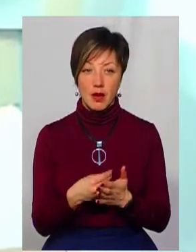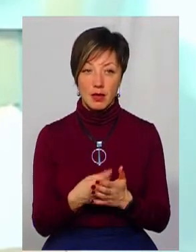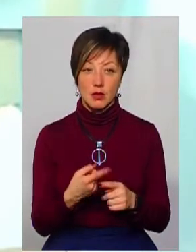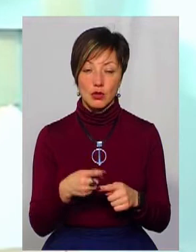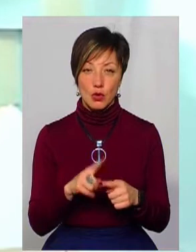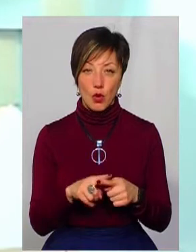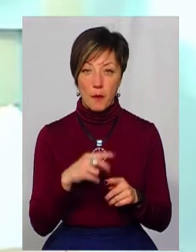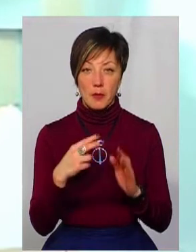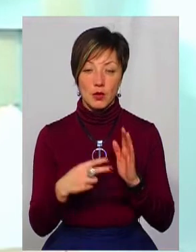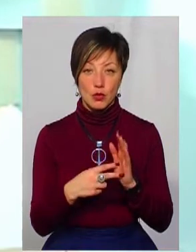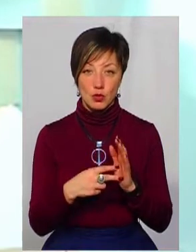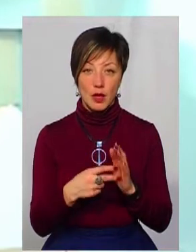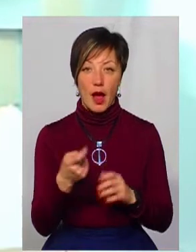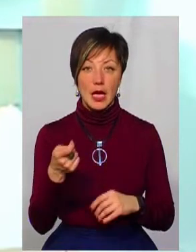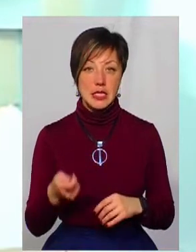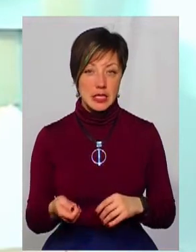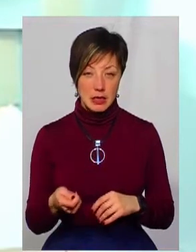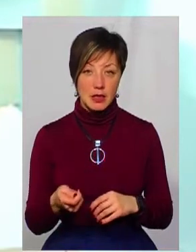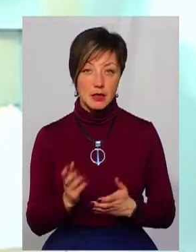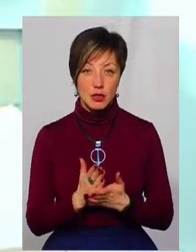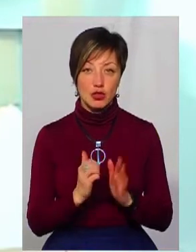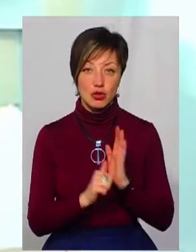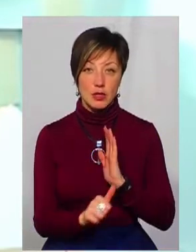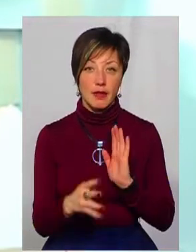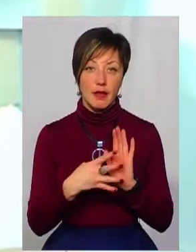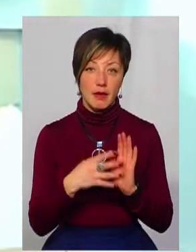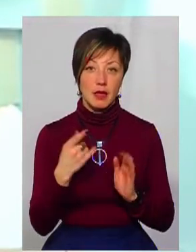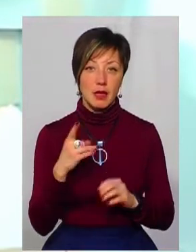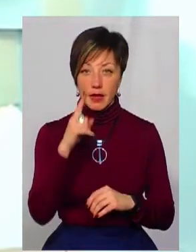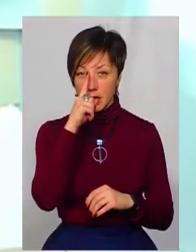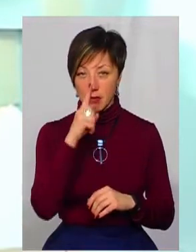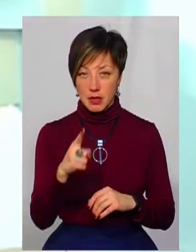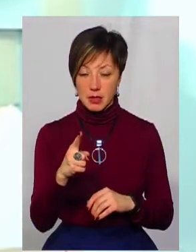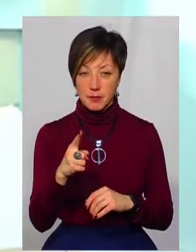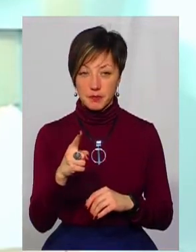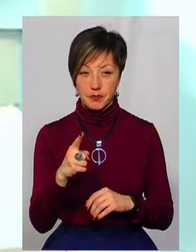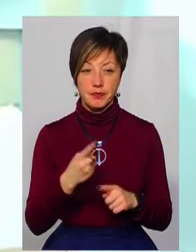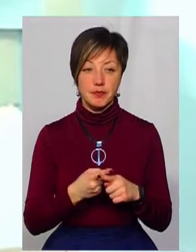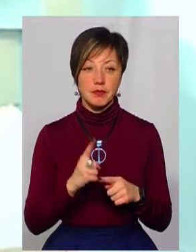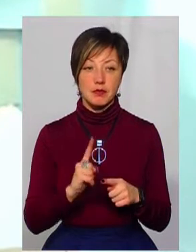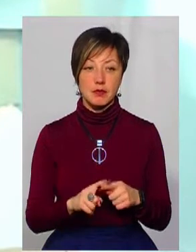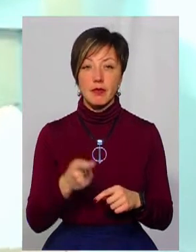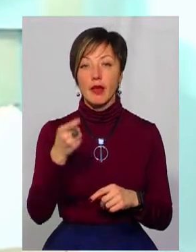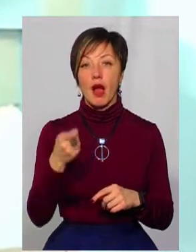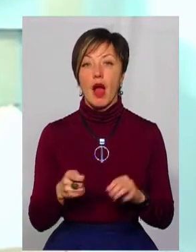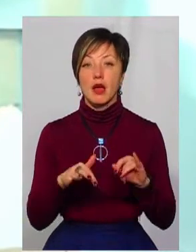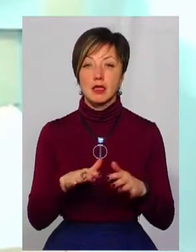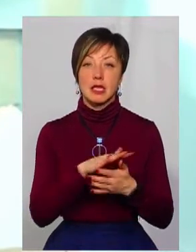вартість цього підключення, акційна вартість підключення становить 69 гривень на місяць. Ця акція